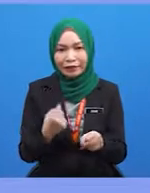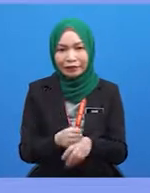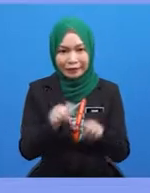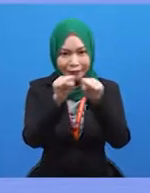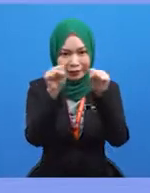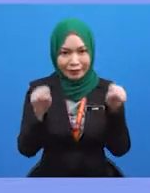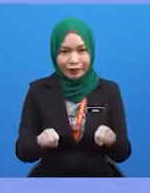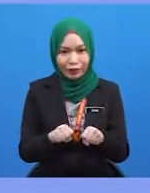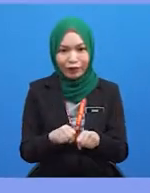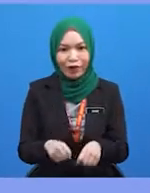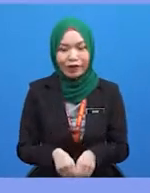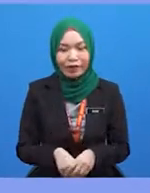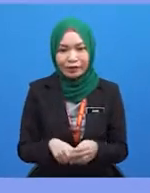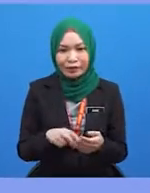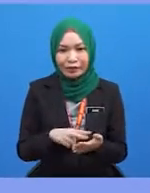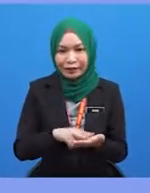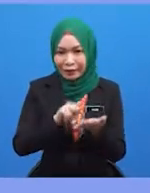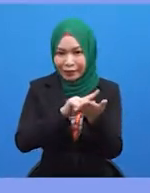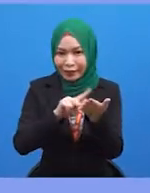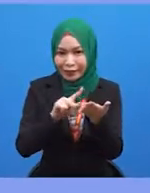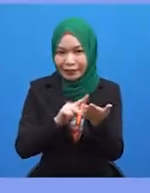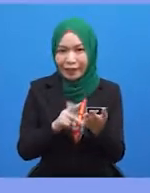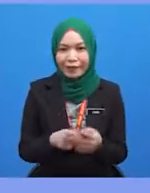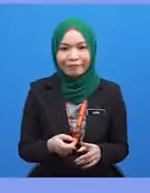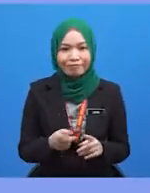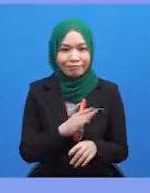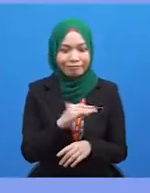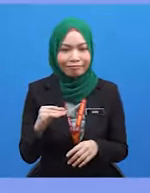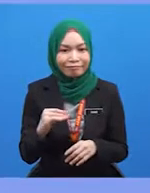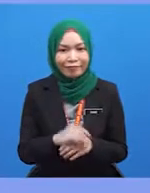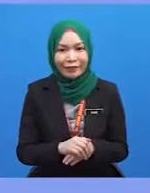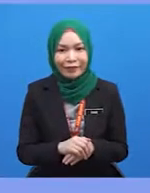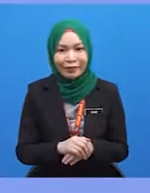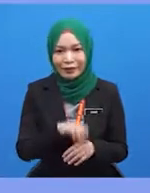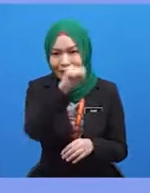temuduga untuk mengetahui citarasa dan keperluan pelanggan.